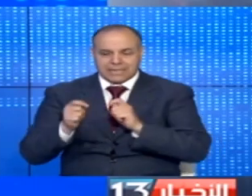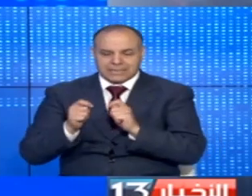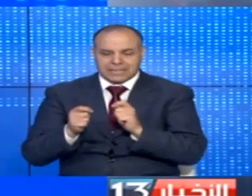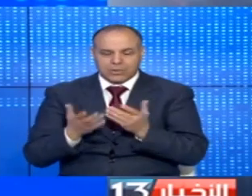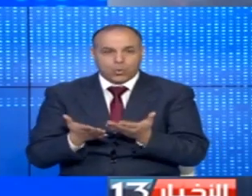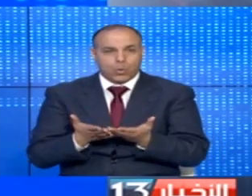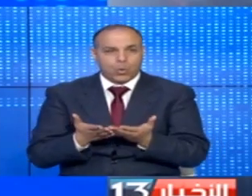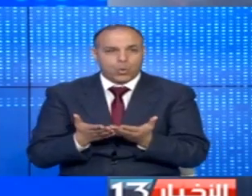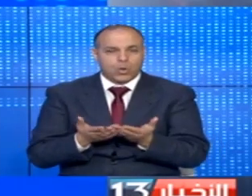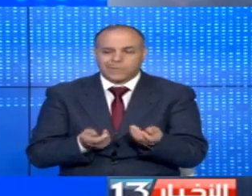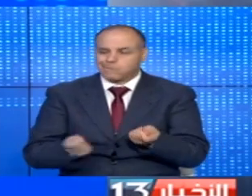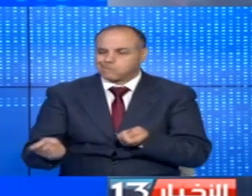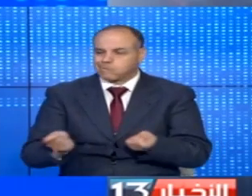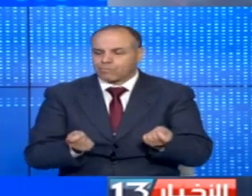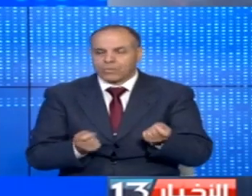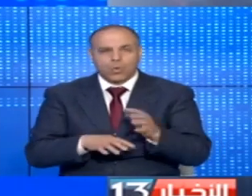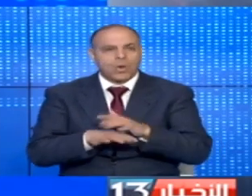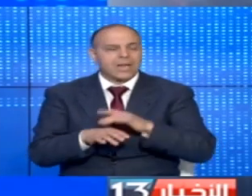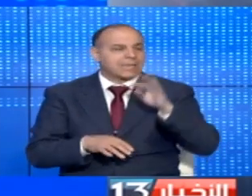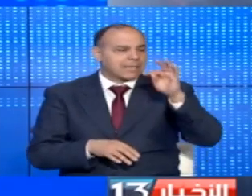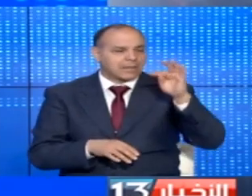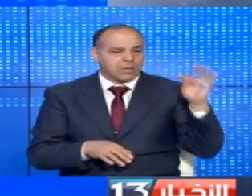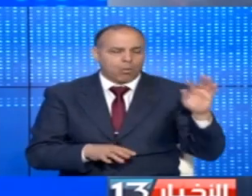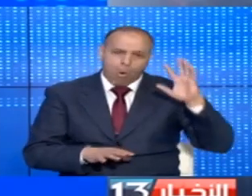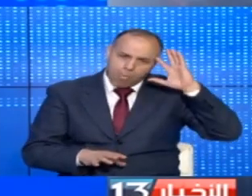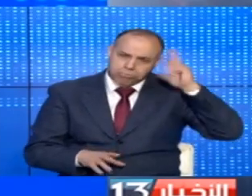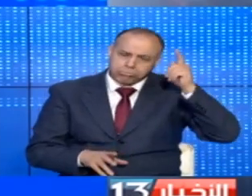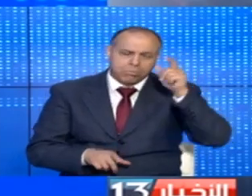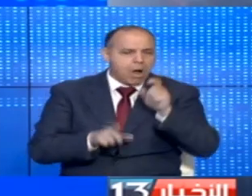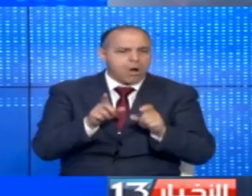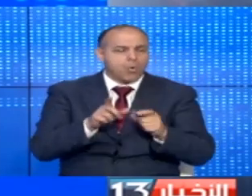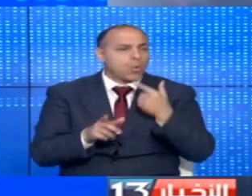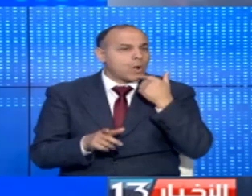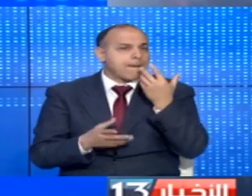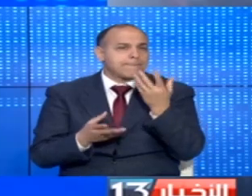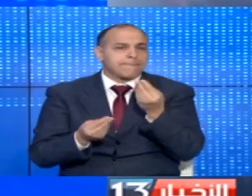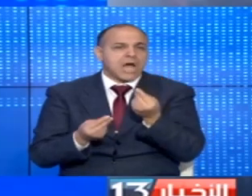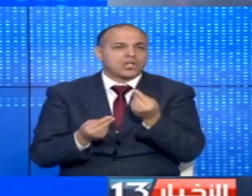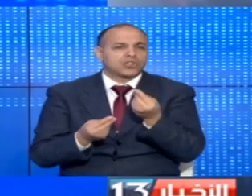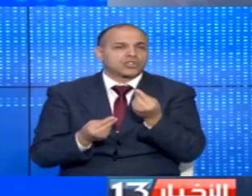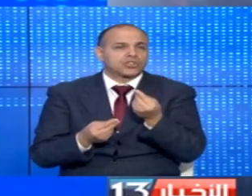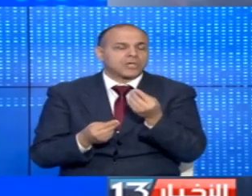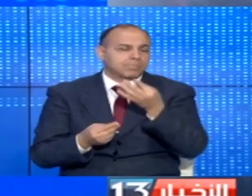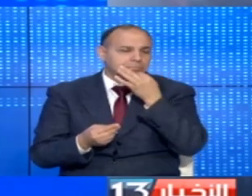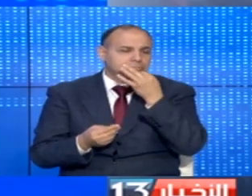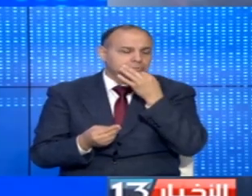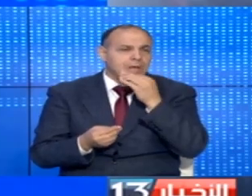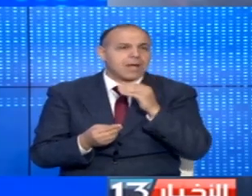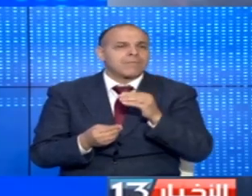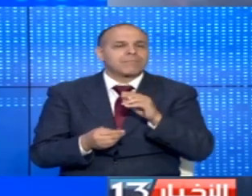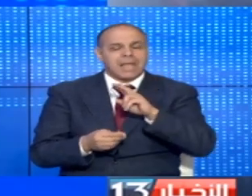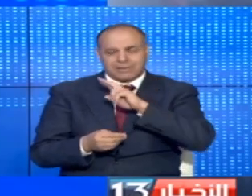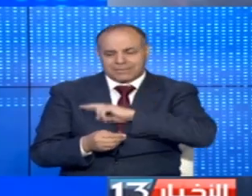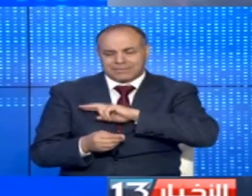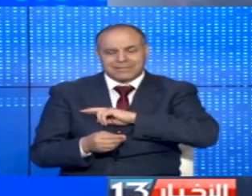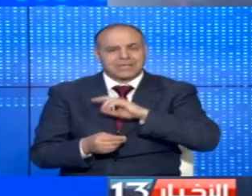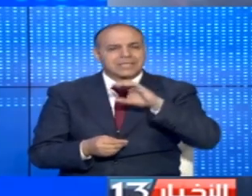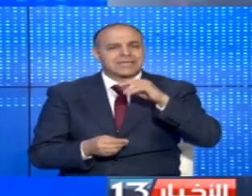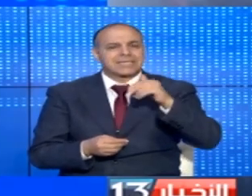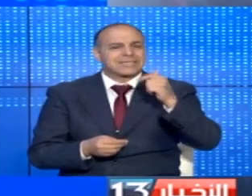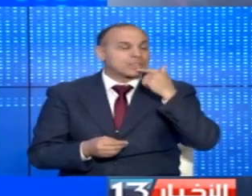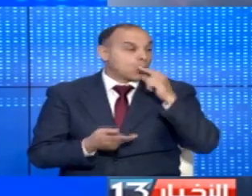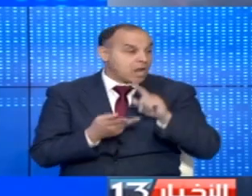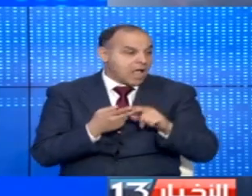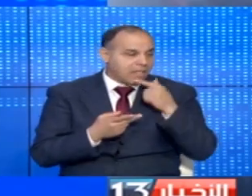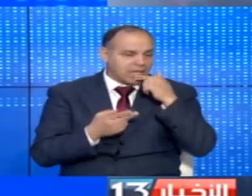وتجاذباتها في ولايه تطاوين تشكيات عديده اثرها عدد من المنتفعين بمنظومه التامين على المرض بالجهه